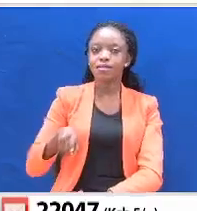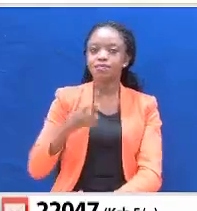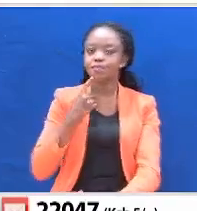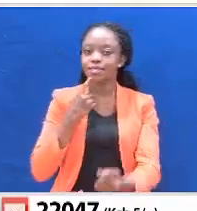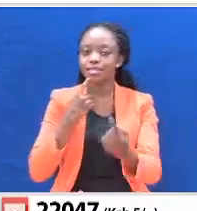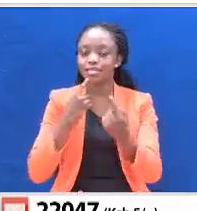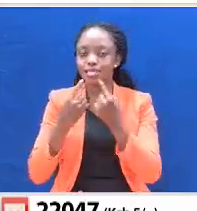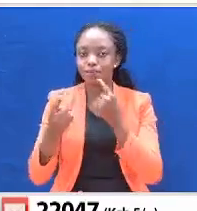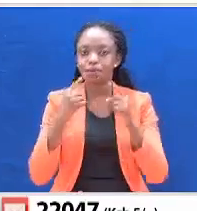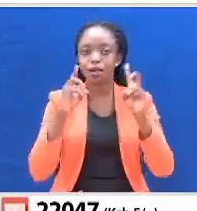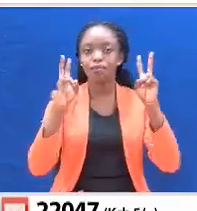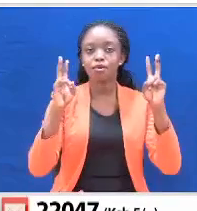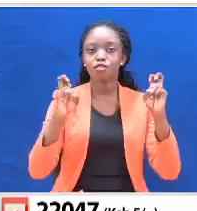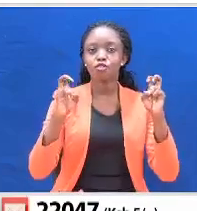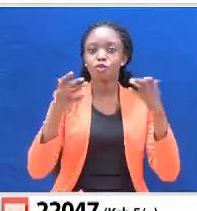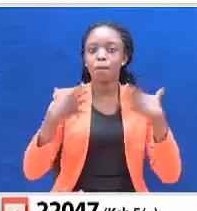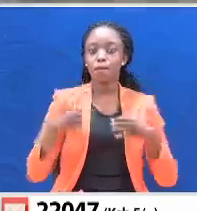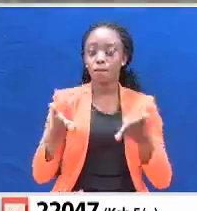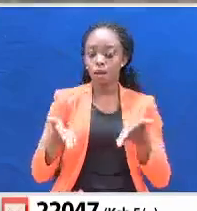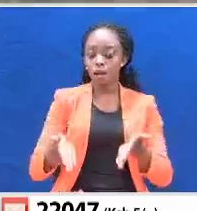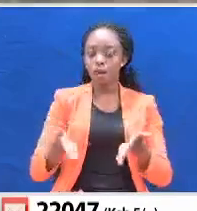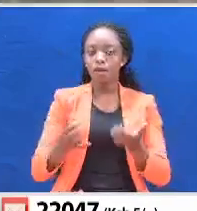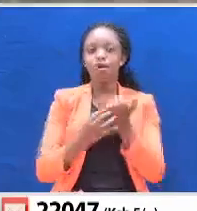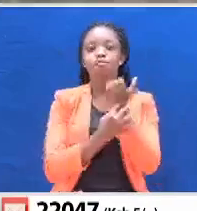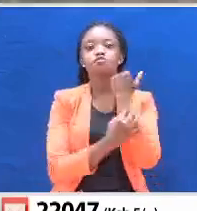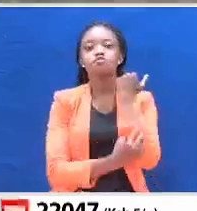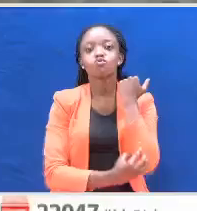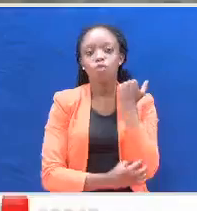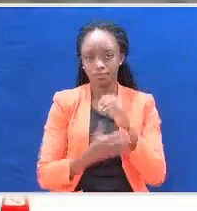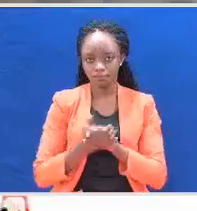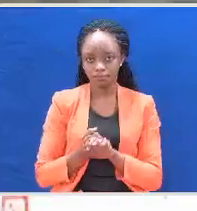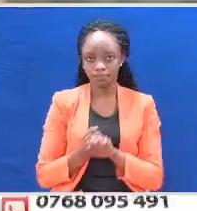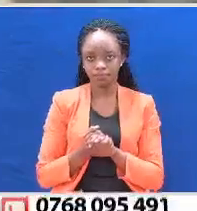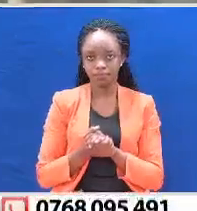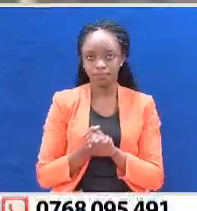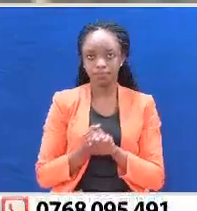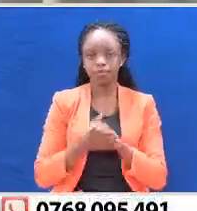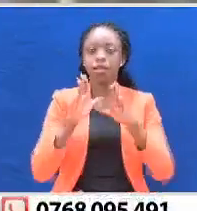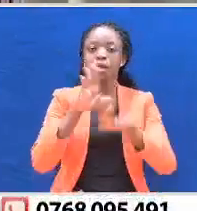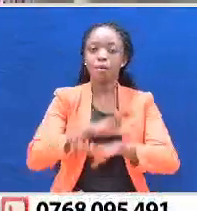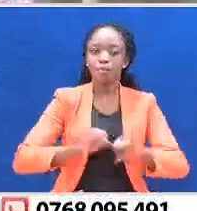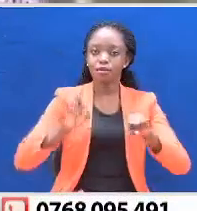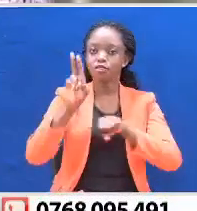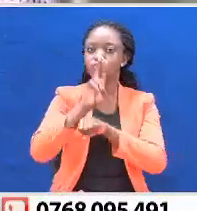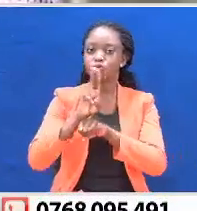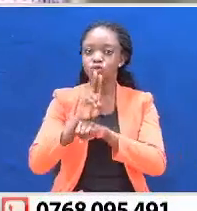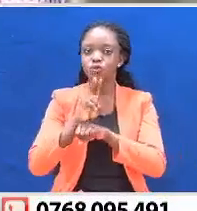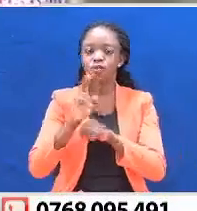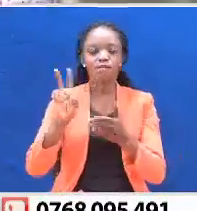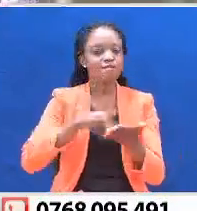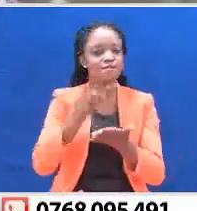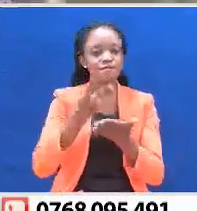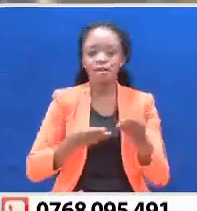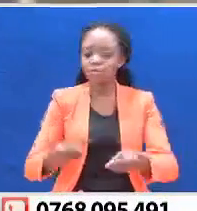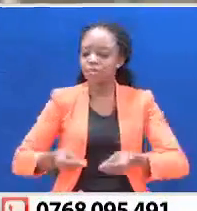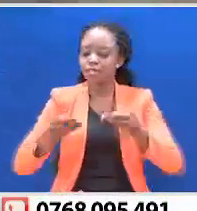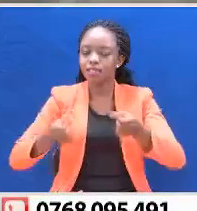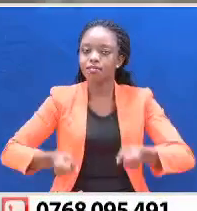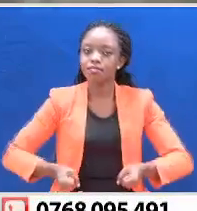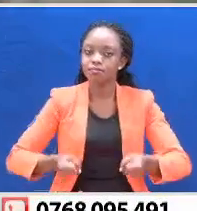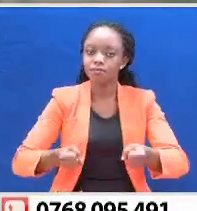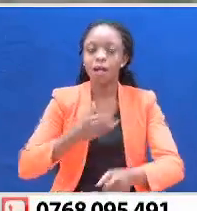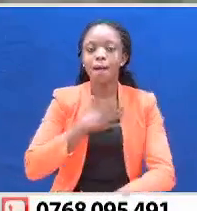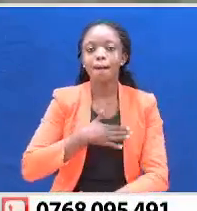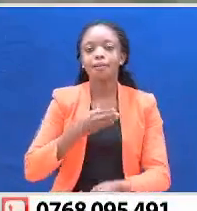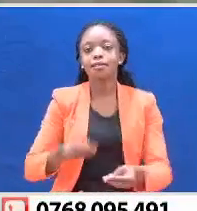tuongee mambo ya watu wale wako hapa chini. Kama makamu wa rais anakosea kupeana hurubaru, jameni siupeane